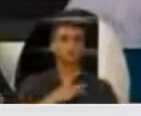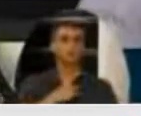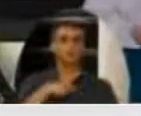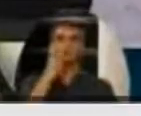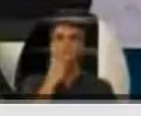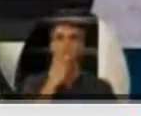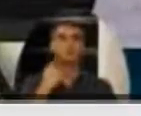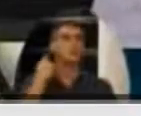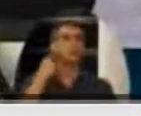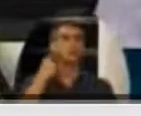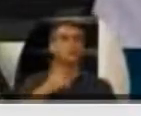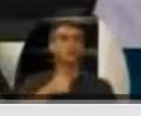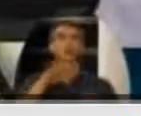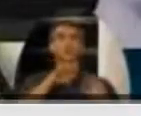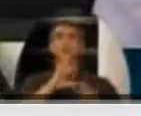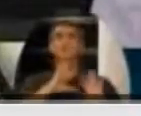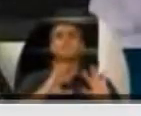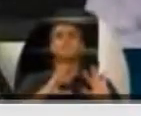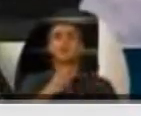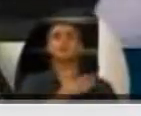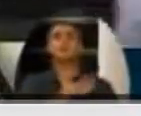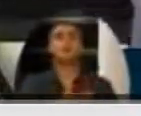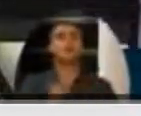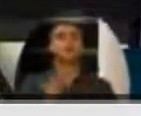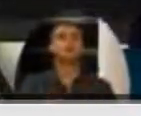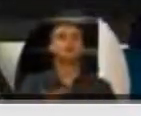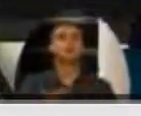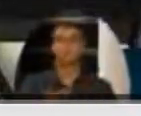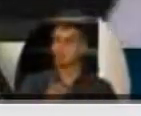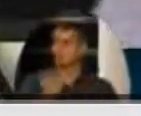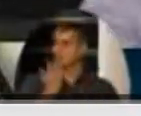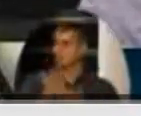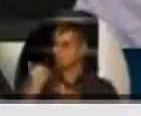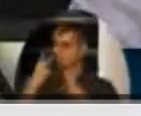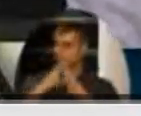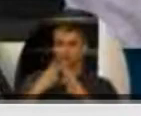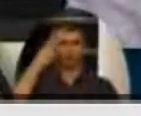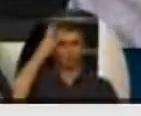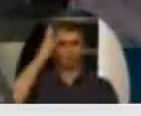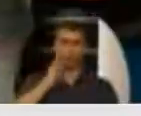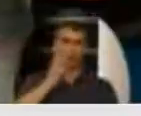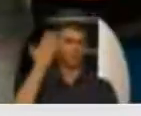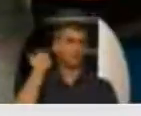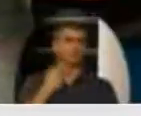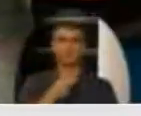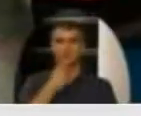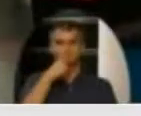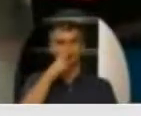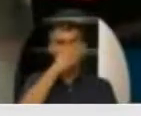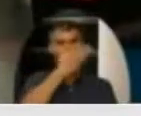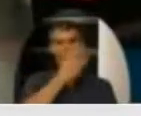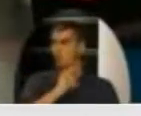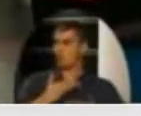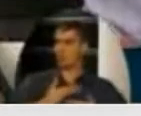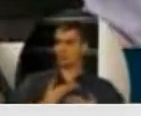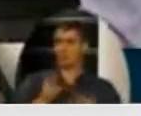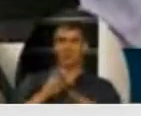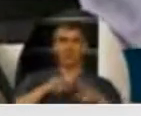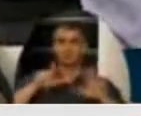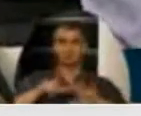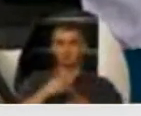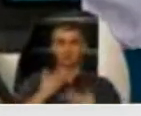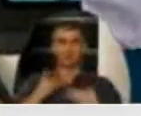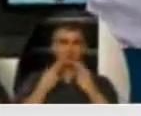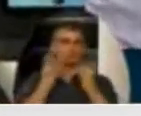רביעי, לשמוע מראש הממשלה מה אתה רוצה, מה שאומר פה עכשיו. אבל הייתה הפגישה הזאת ברומא לפני כמה ימים. הוא לא קיבל, אחרי 7 שעות הוא לא